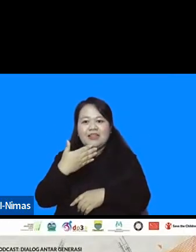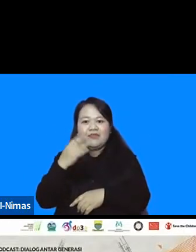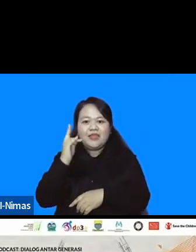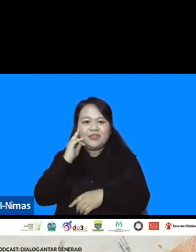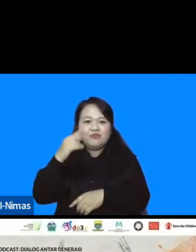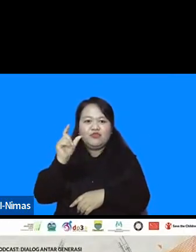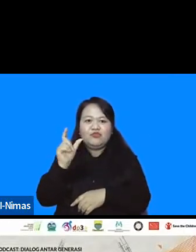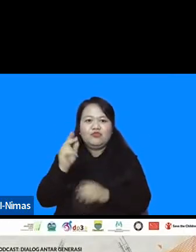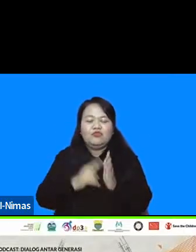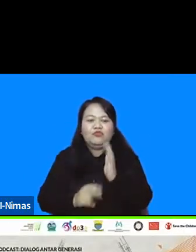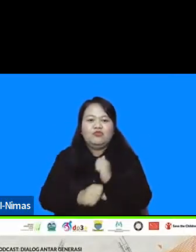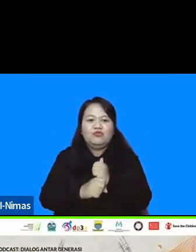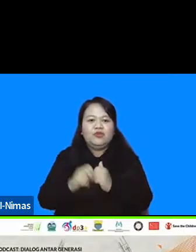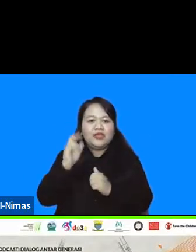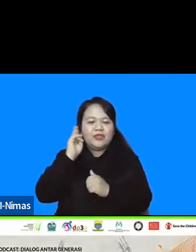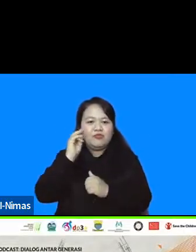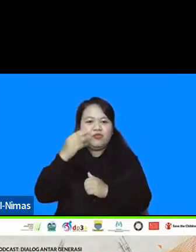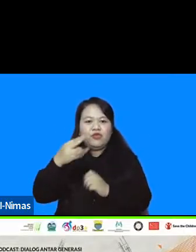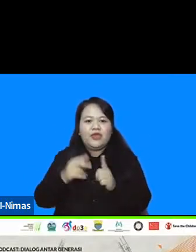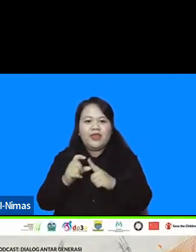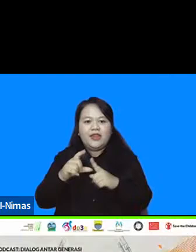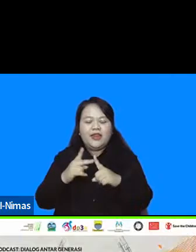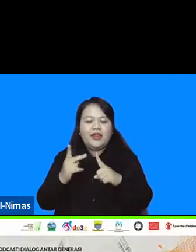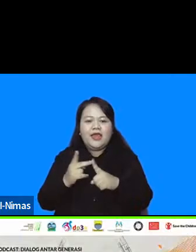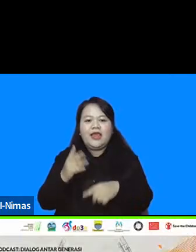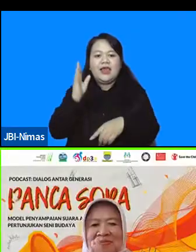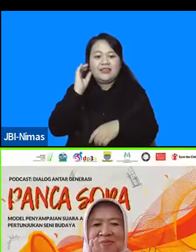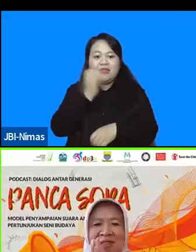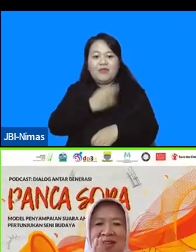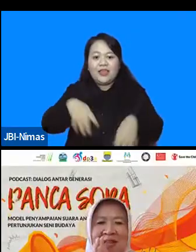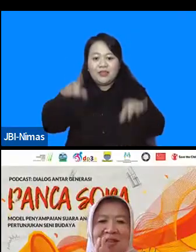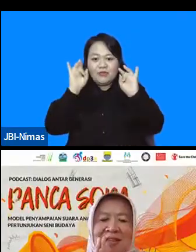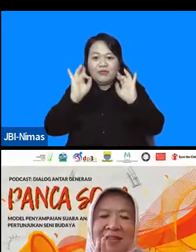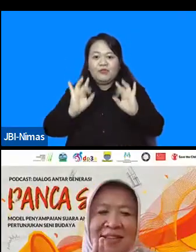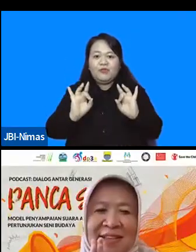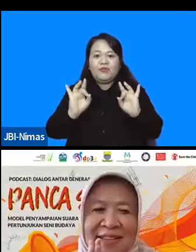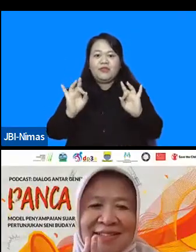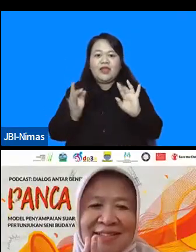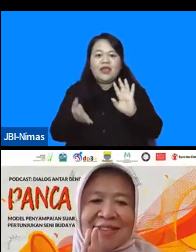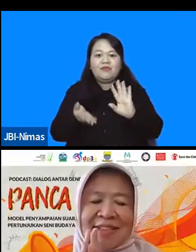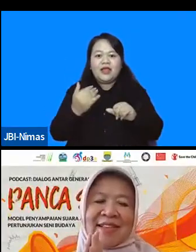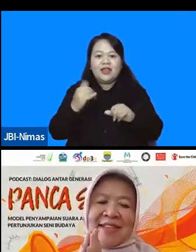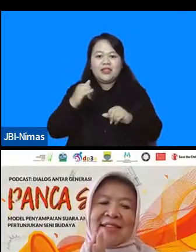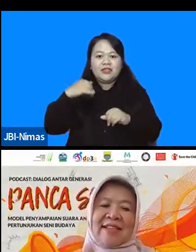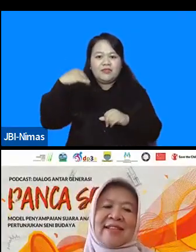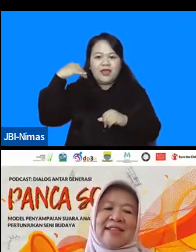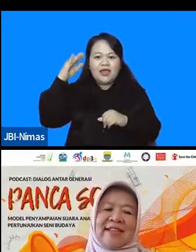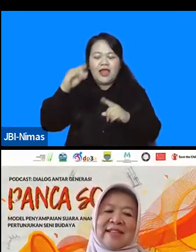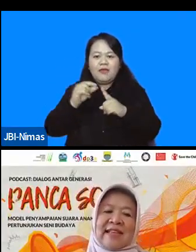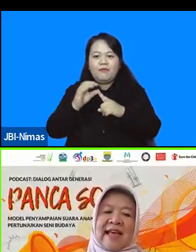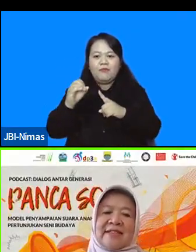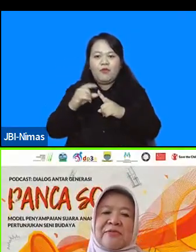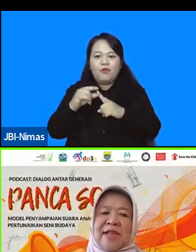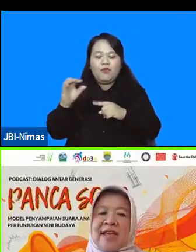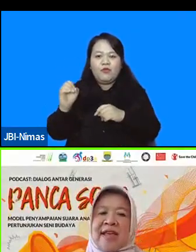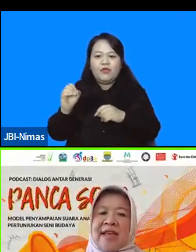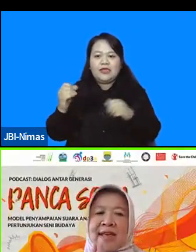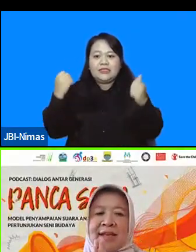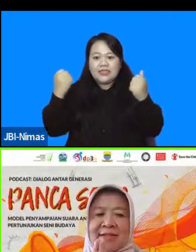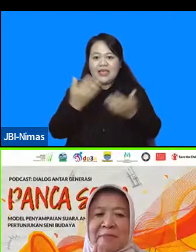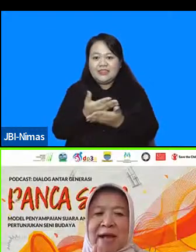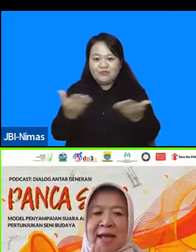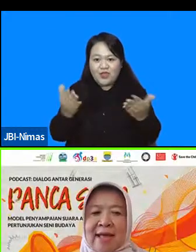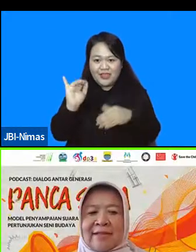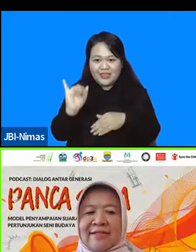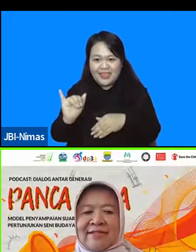Bunda Endah. Sama, Assalamualaikum. Iya, kita kembalikan lagi ke Kang Toto. Sehat semuanya